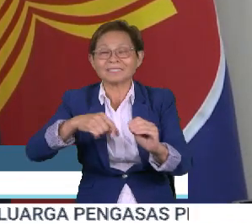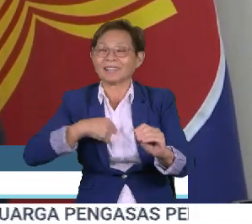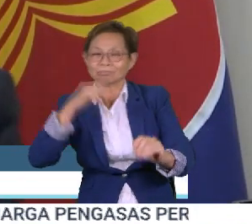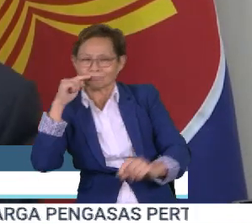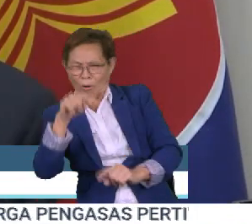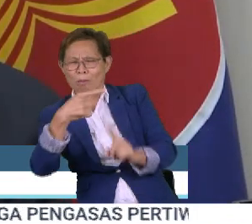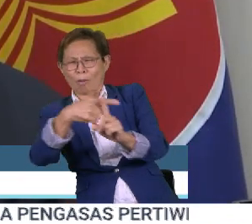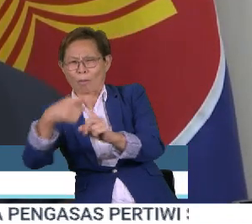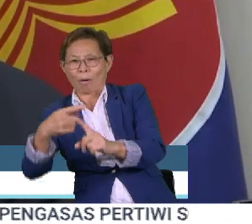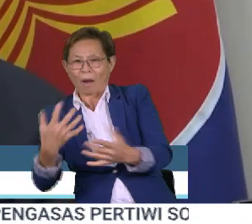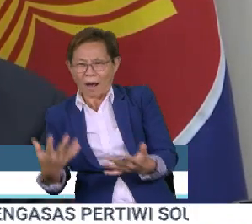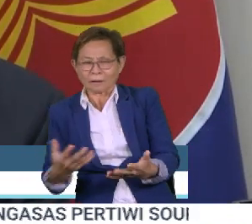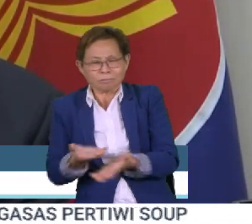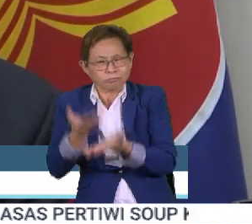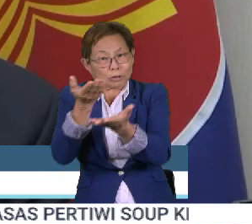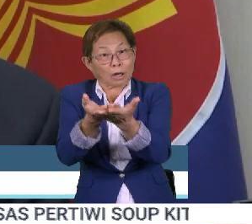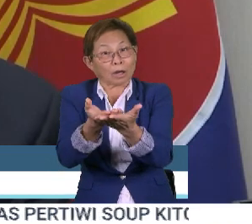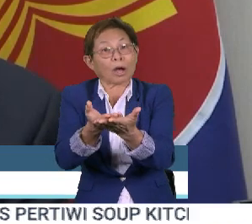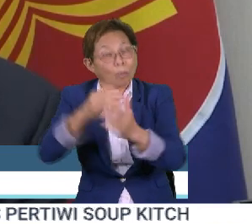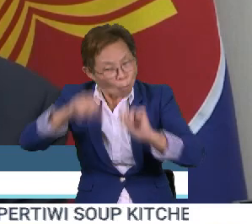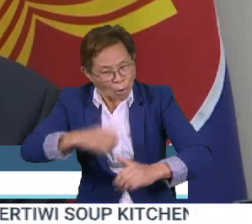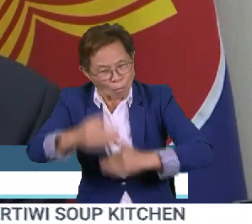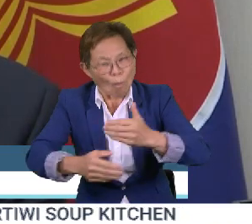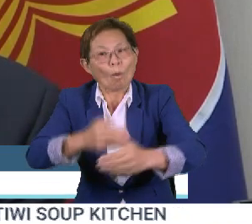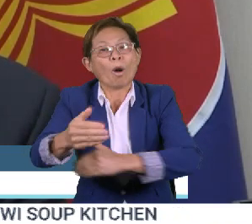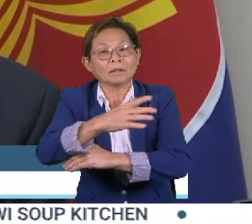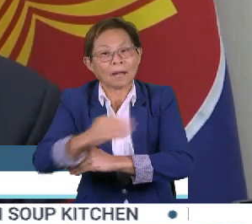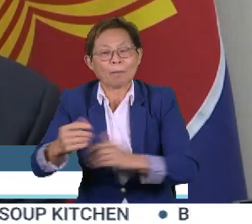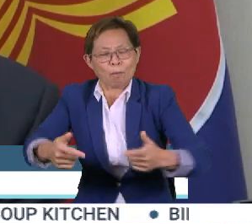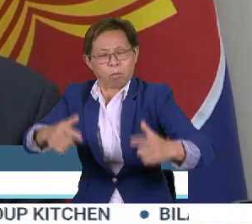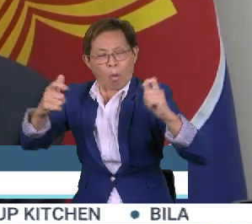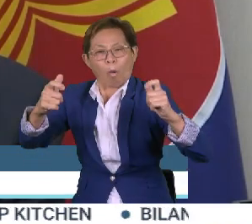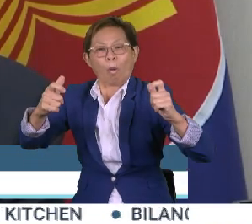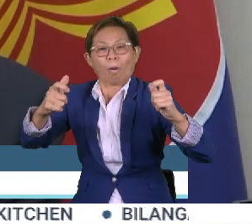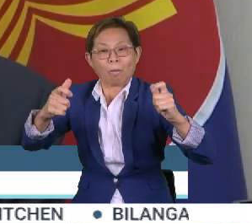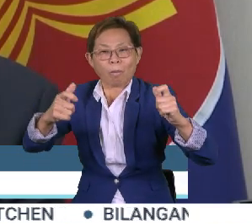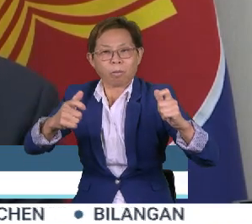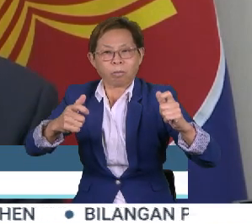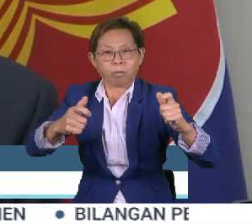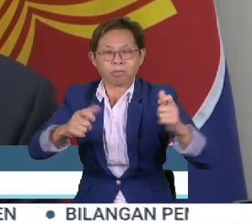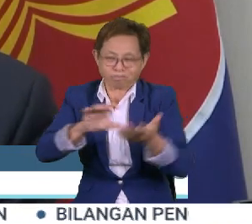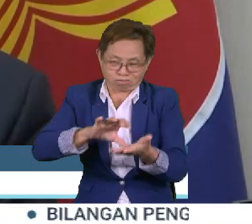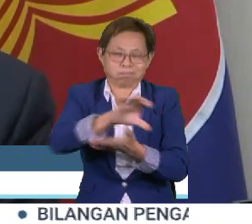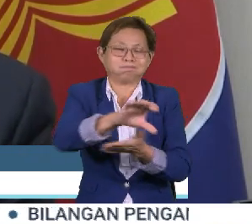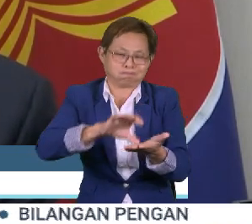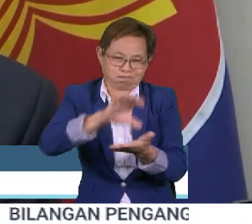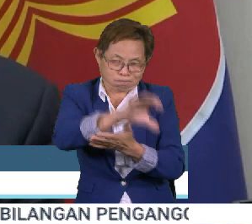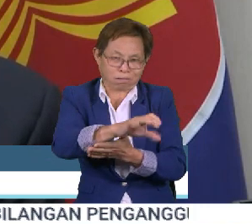ada cara-caranya konkrit yang boleh mempercepatkan pelaporan